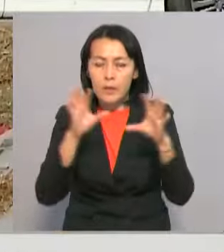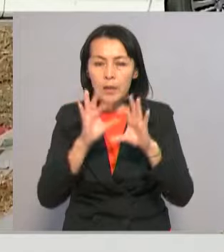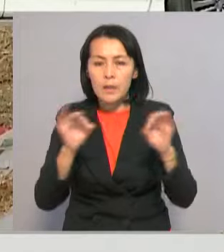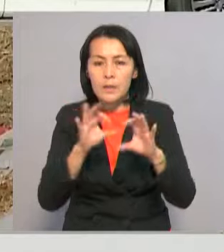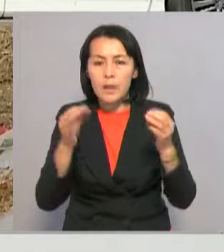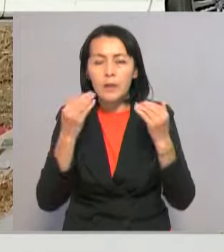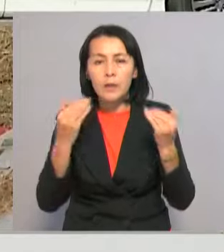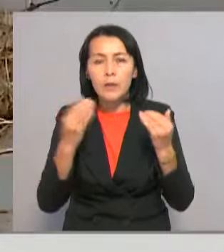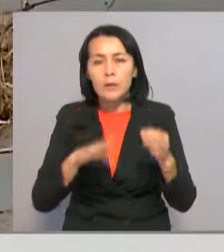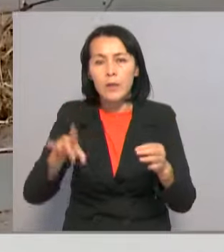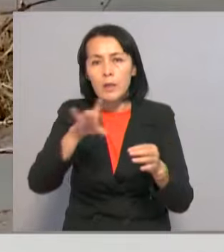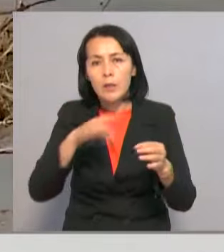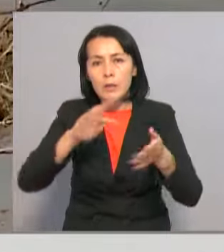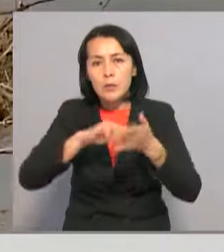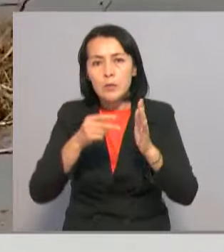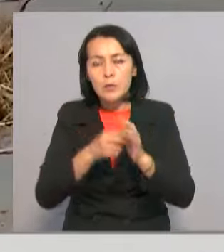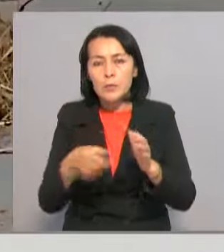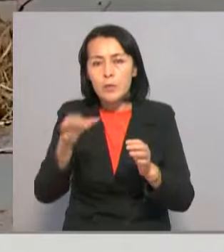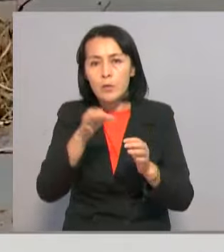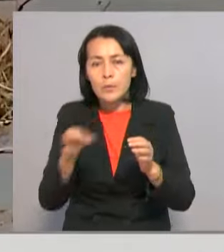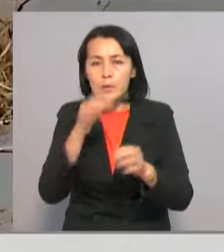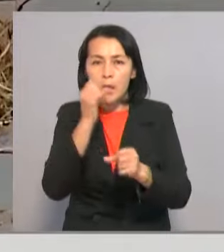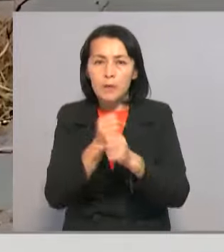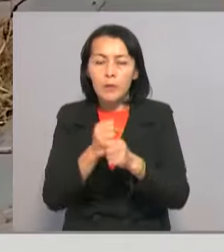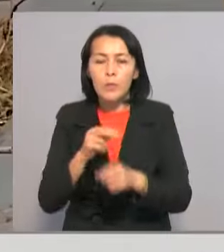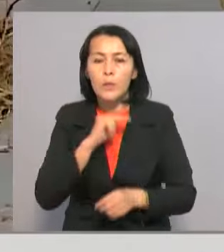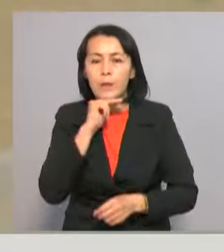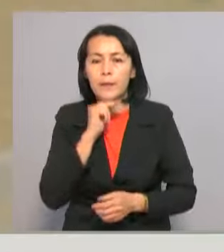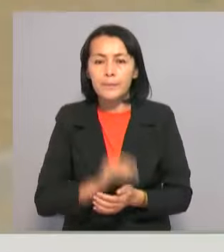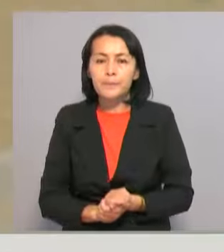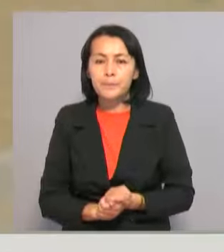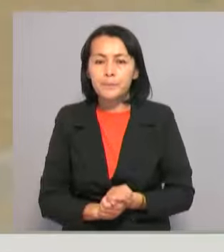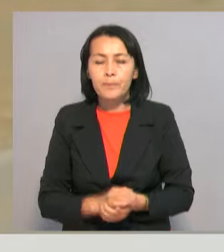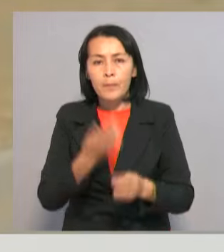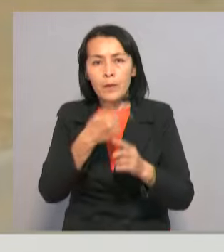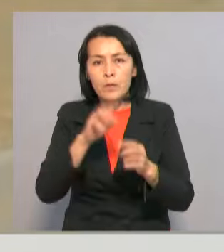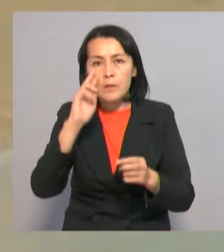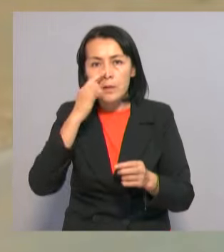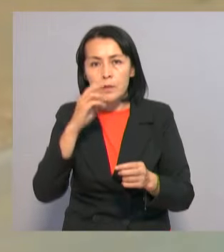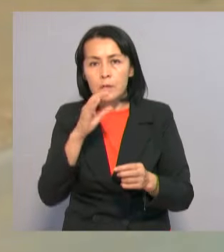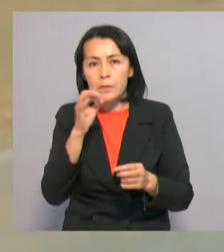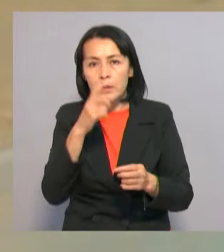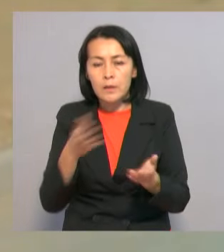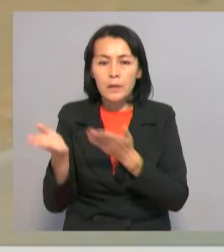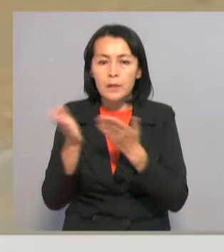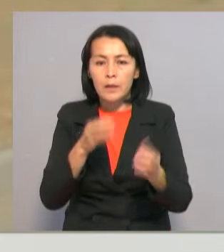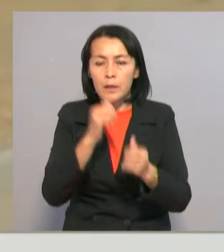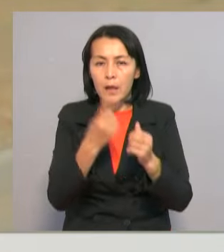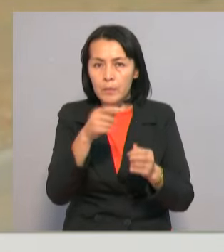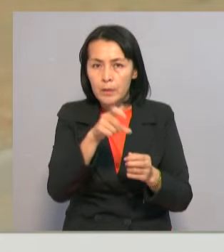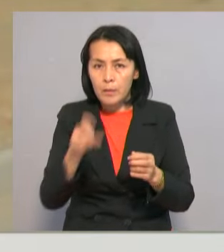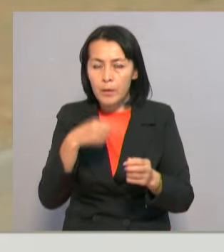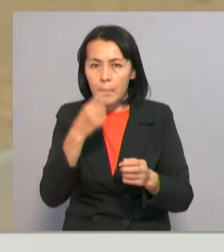насихаттай отырып, республикалық жобаның өңірлерде атқарылуын бақылайды. Осы Шымсити-ге көшіп келген әрбір тұрғынға